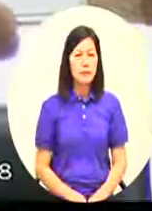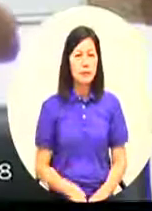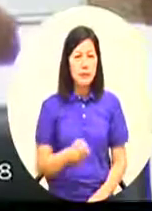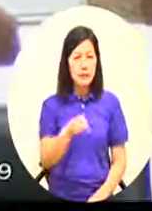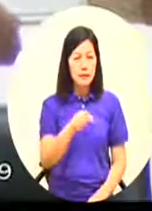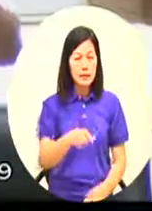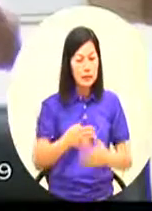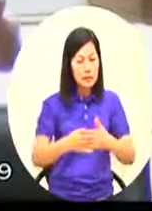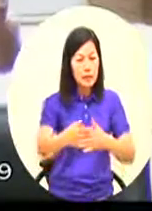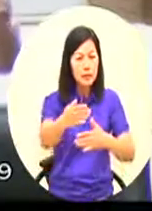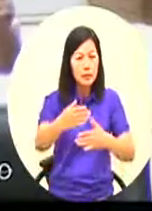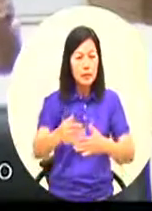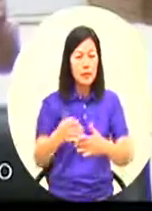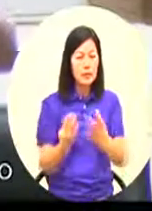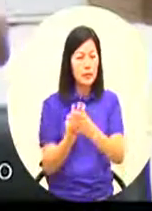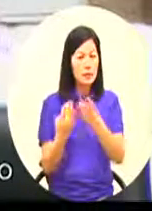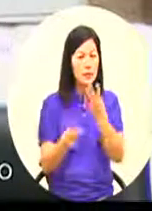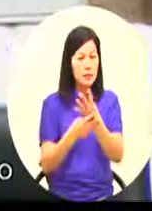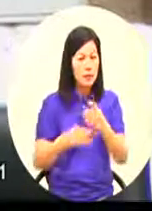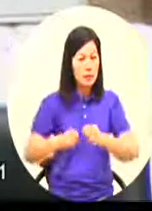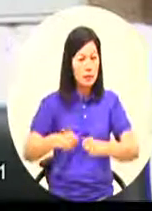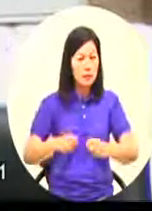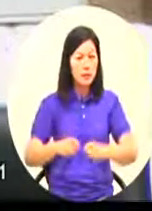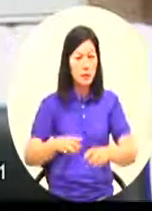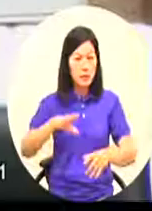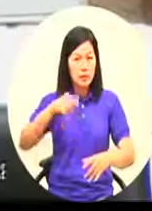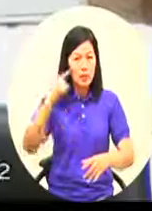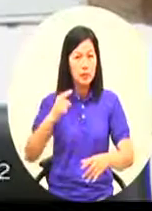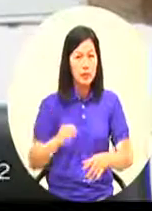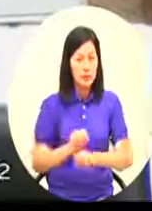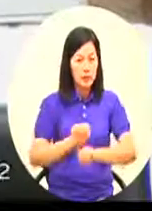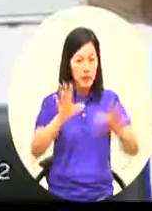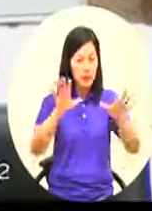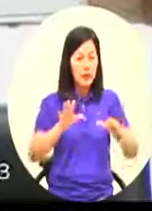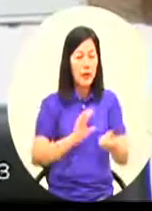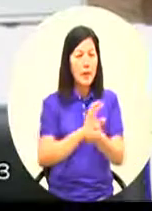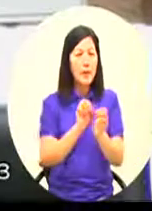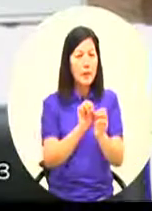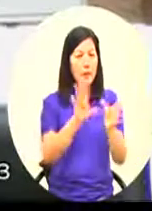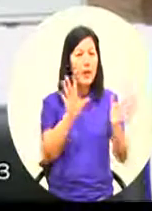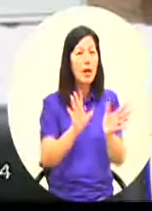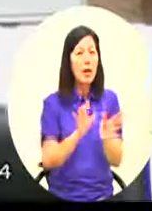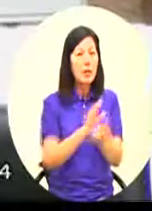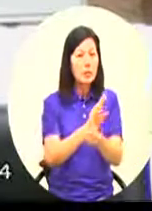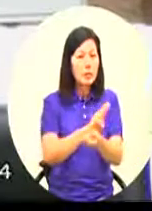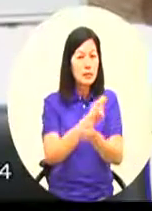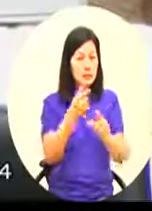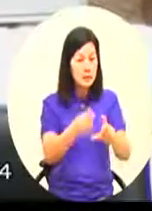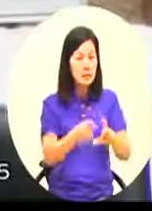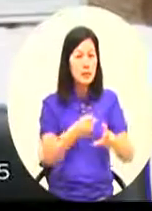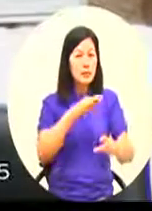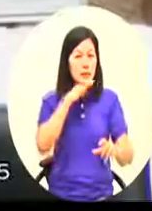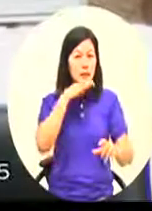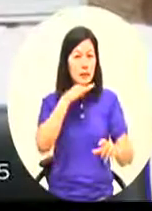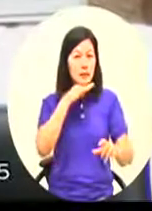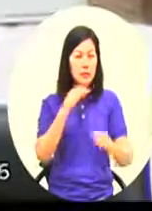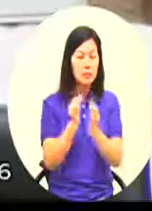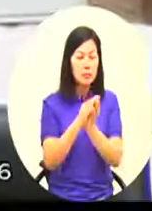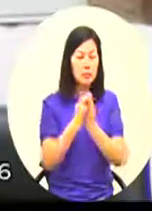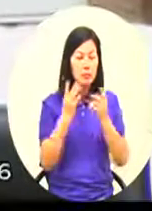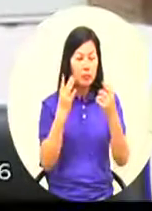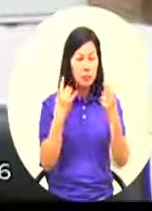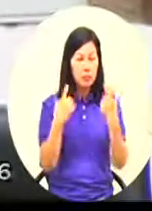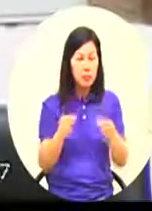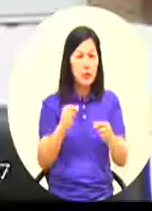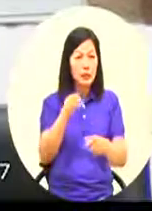阶段性的产业计划，先开发茂林区，等到我们桃园、